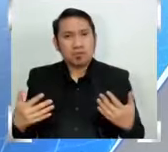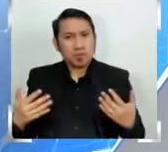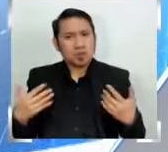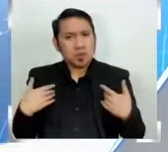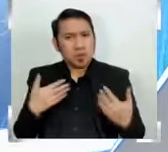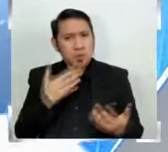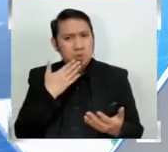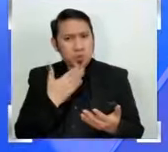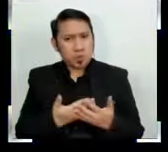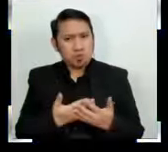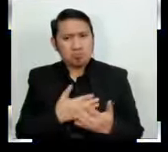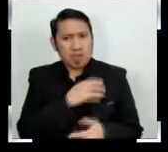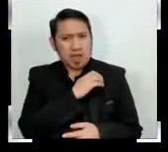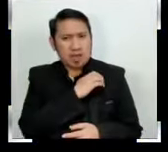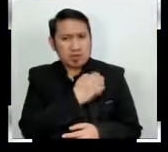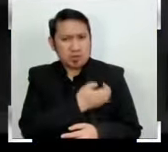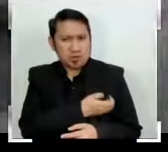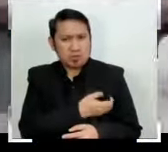energy.